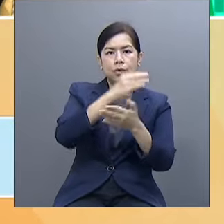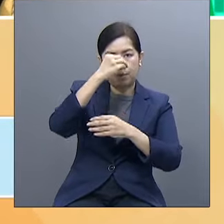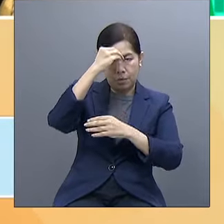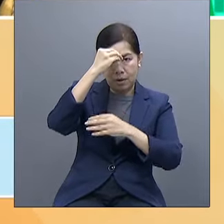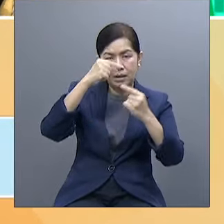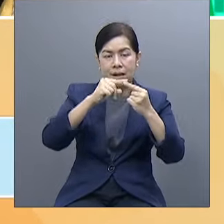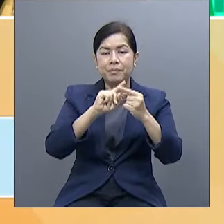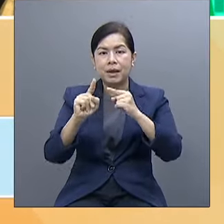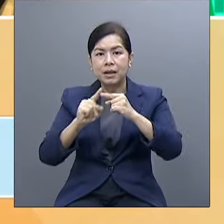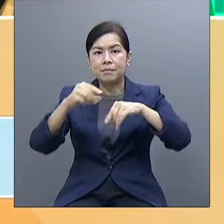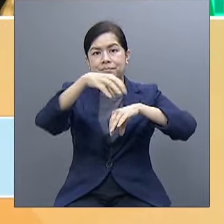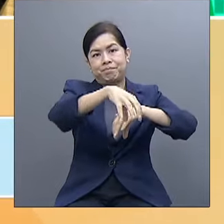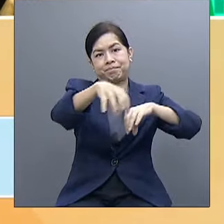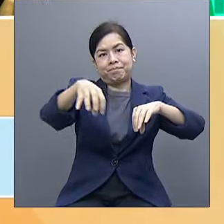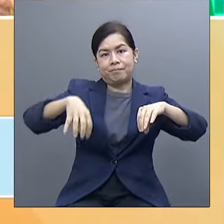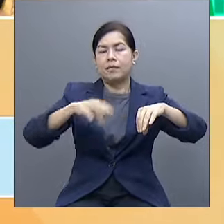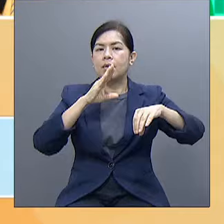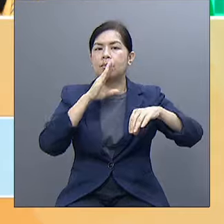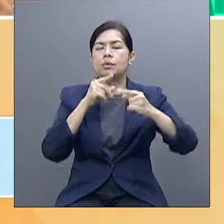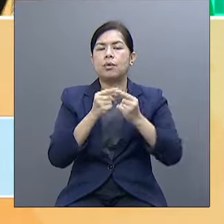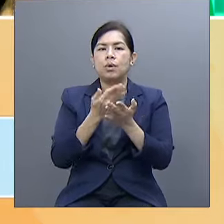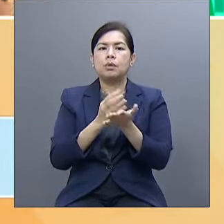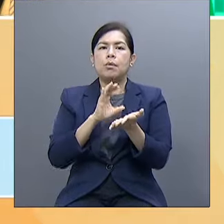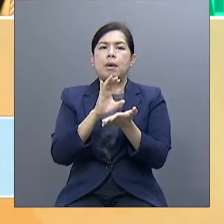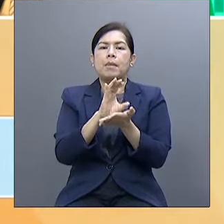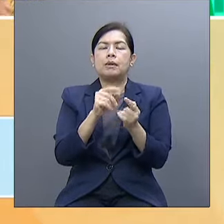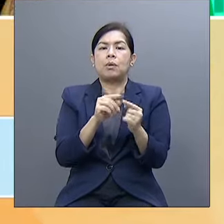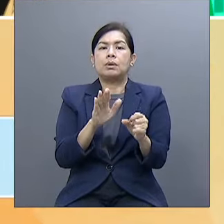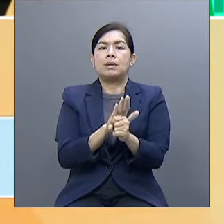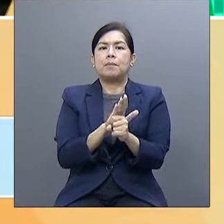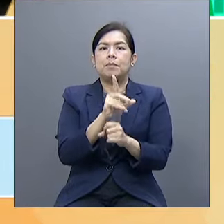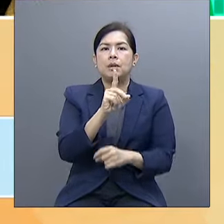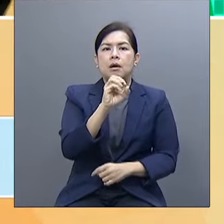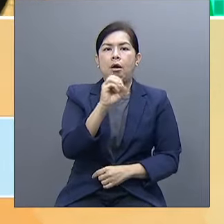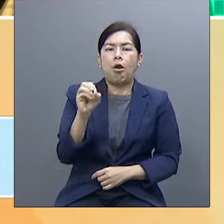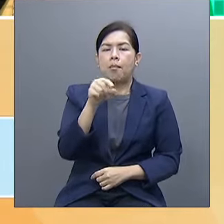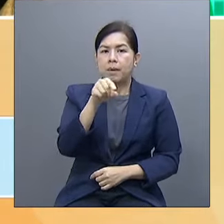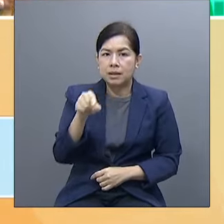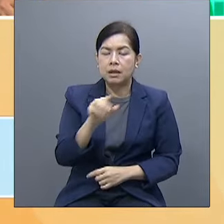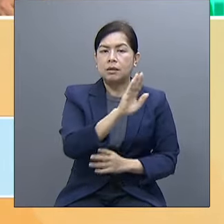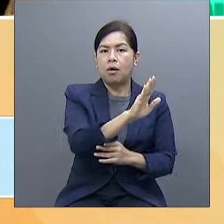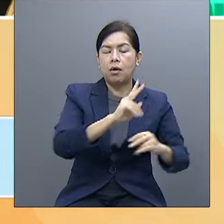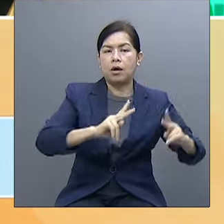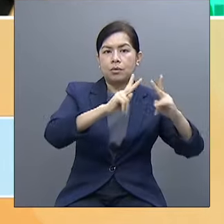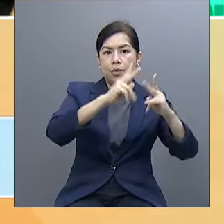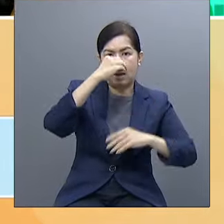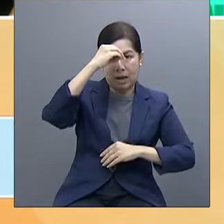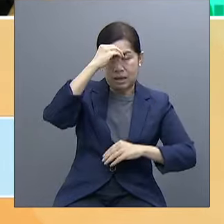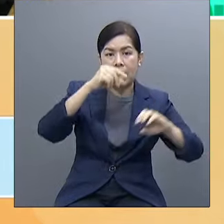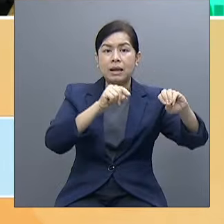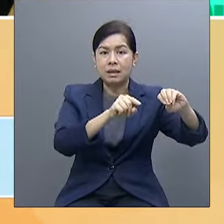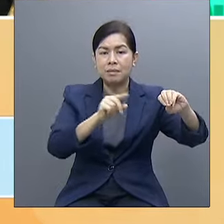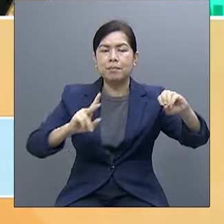มติว่ามันมี100%นะครับแบ่งกันได้ไหมกระทรวงศึกษาธิการ50%มหาดไทย